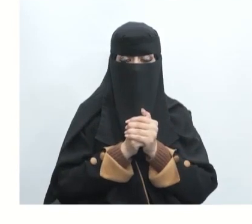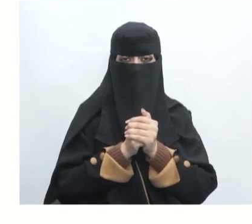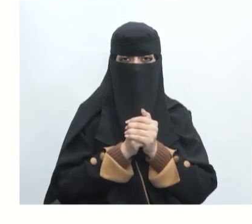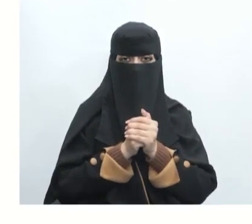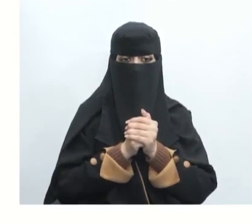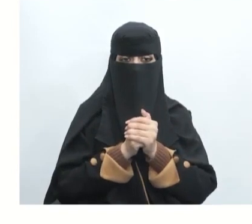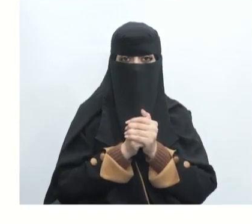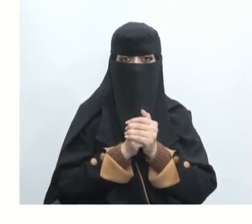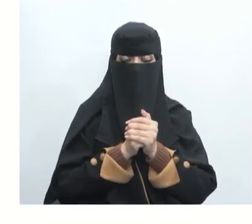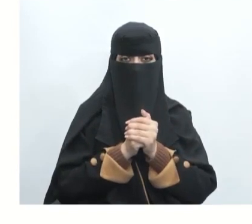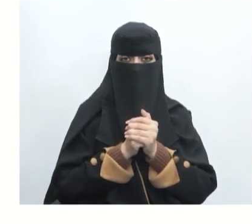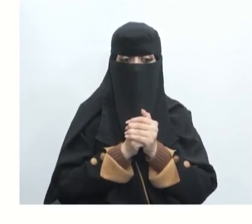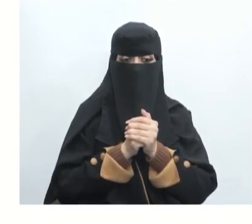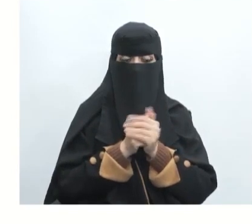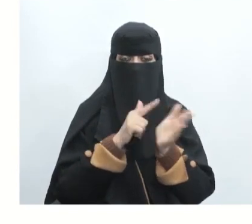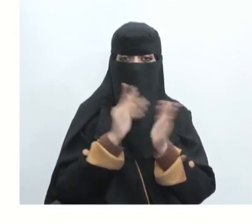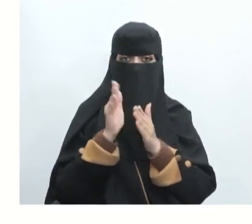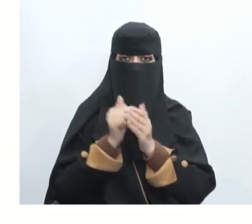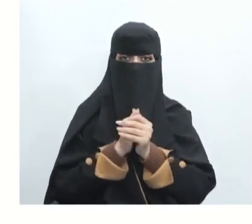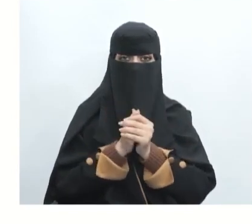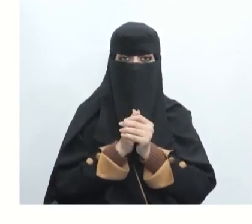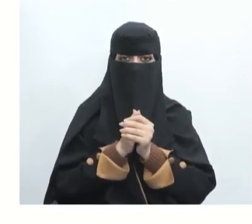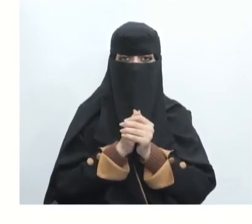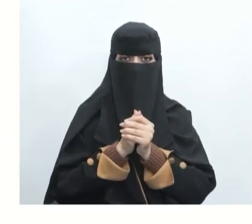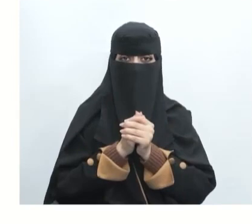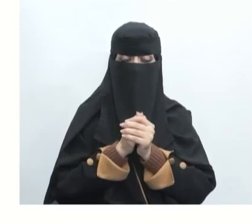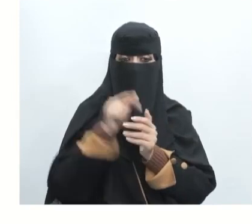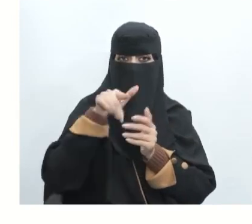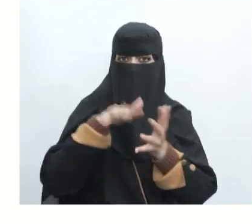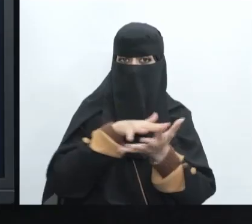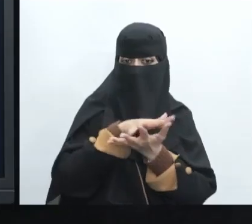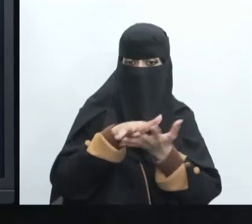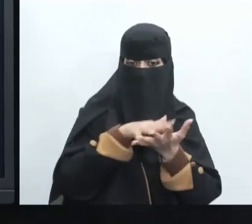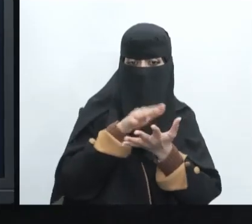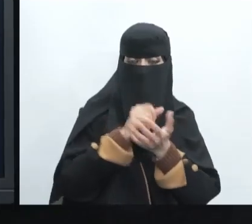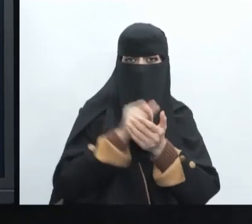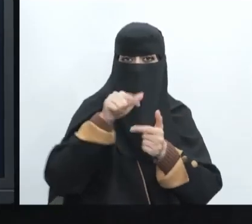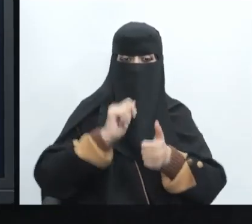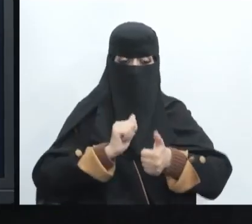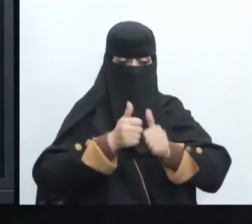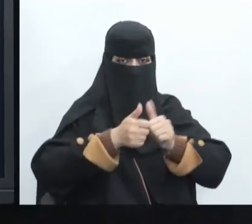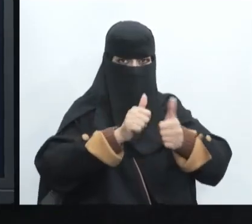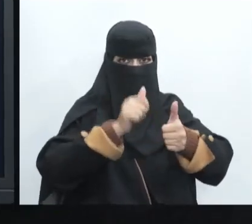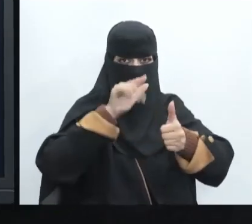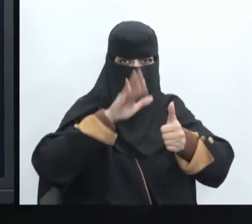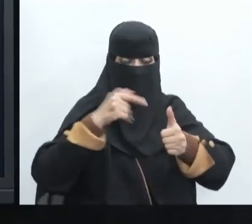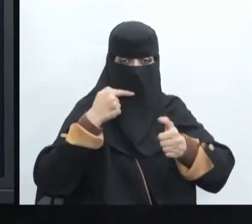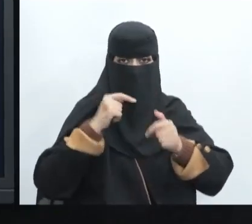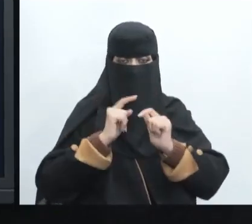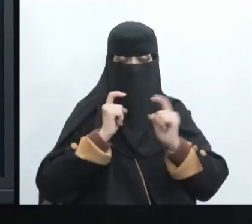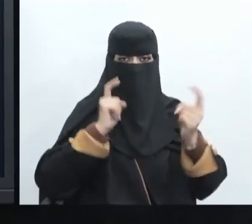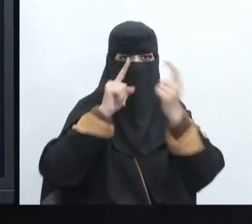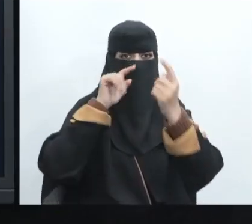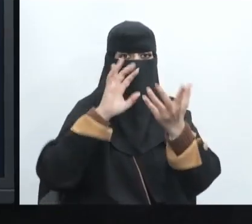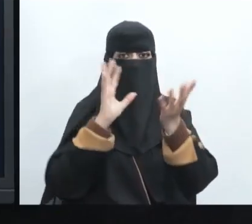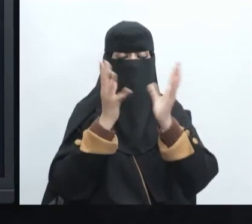ابنائي وبناتي الطلاب المشكلات والتحديات التي يواجهها